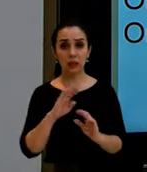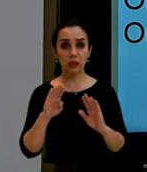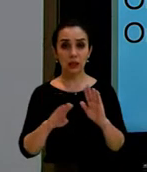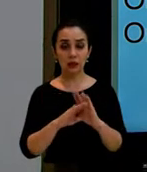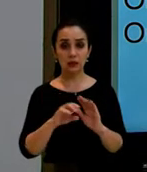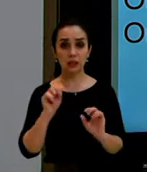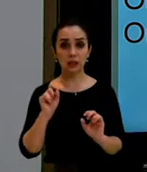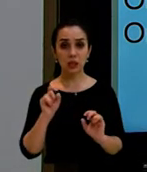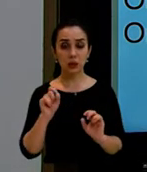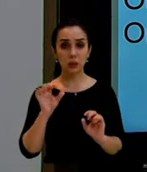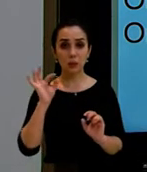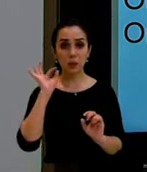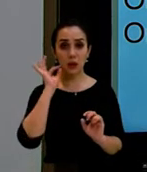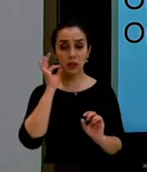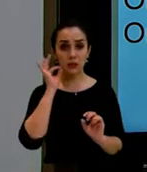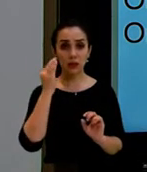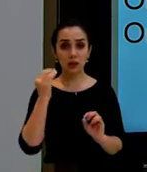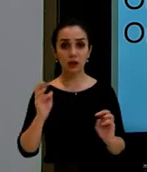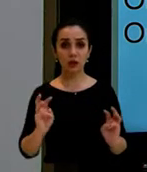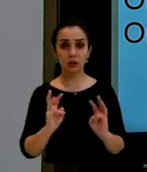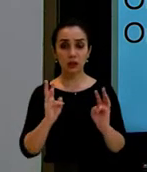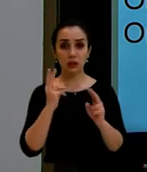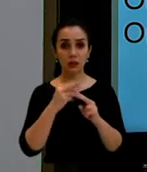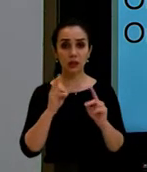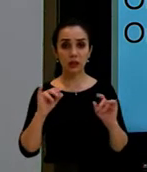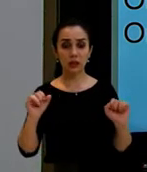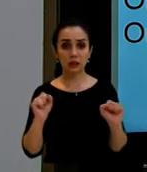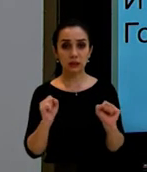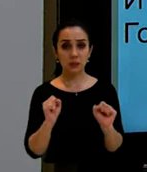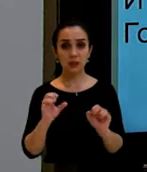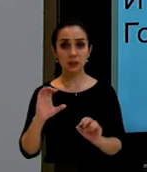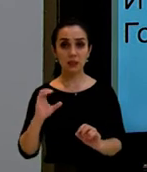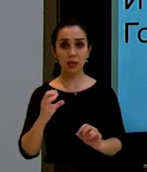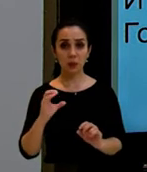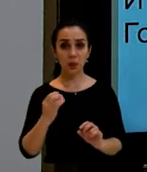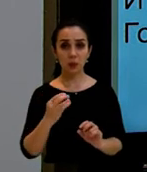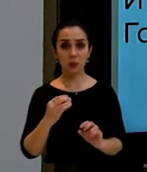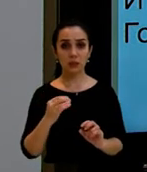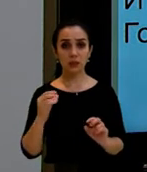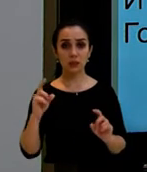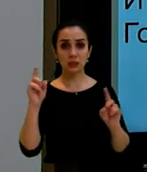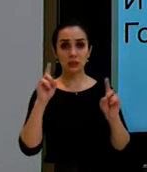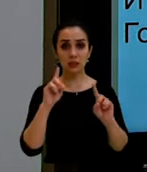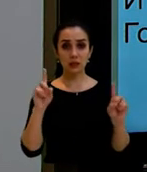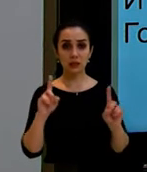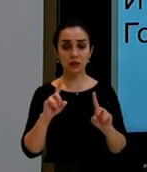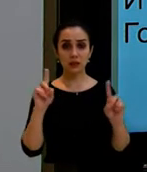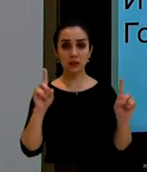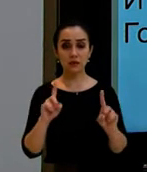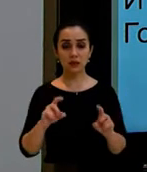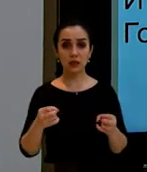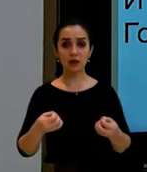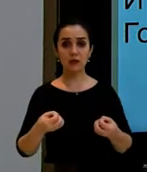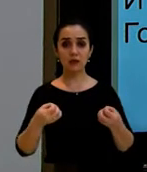золотом осенним, она горит над зимним серебром. Звезда полей